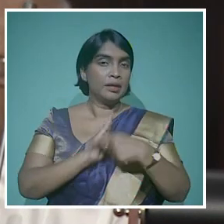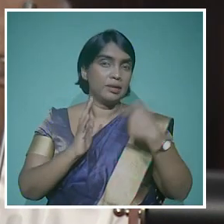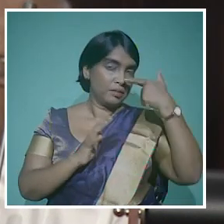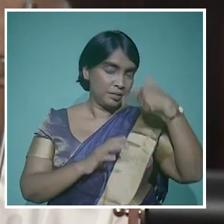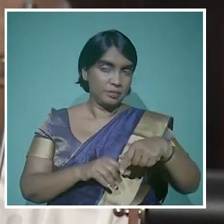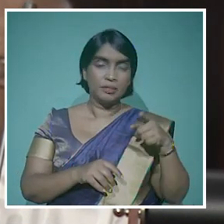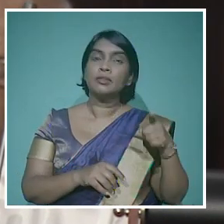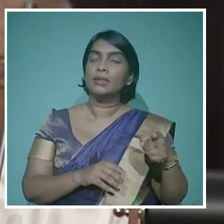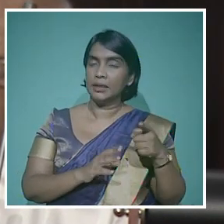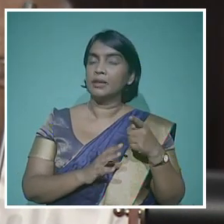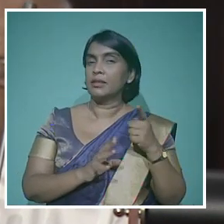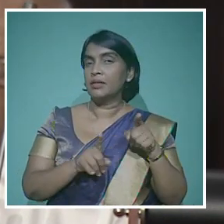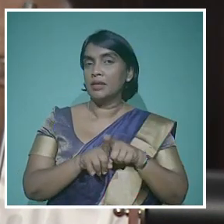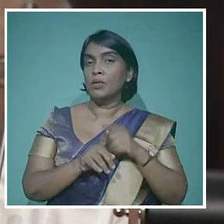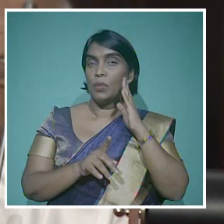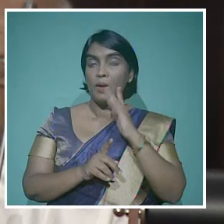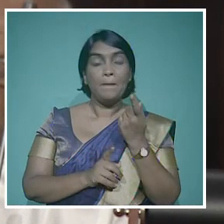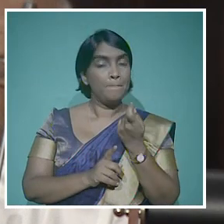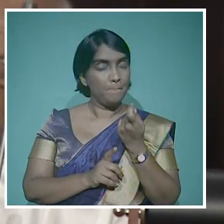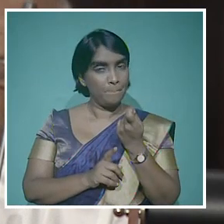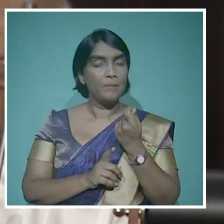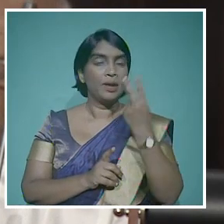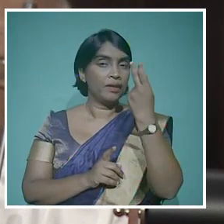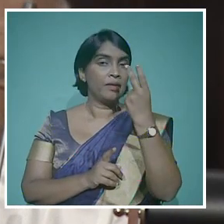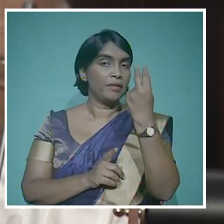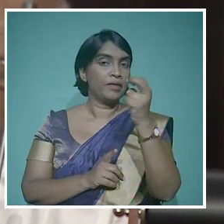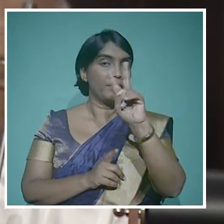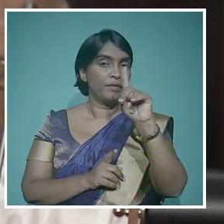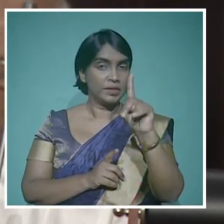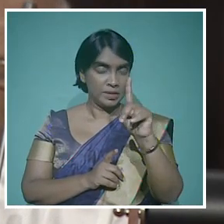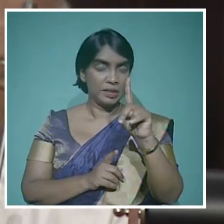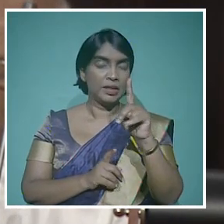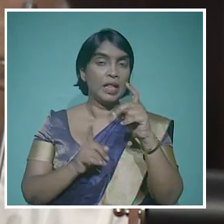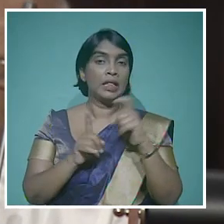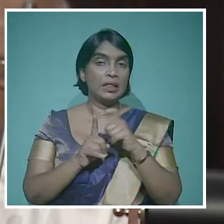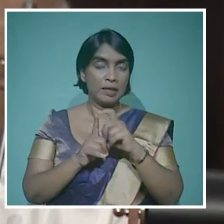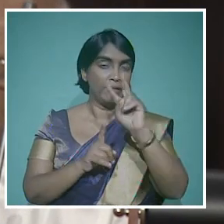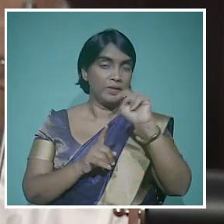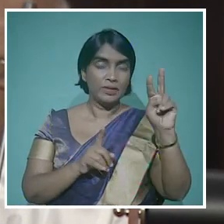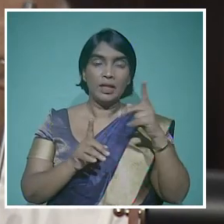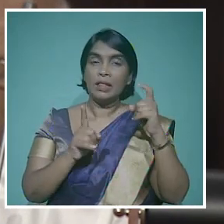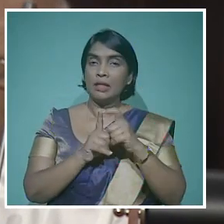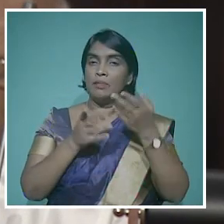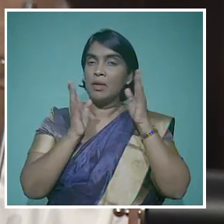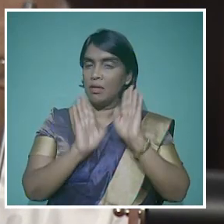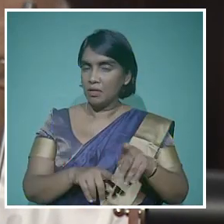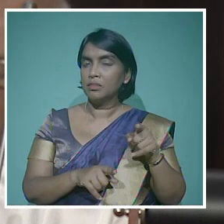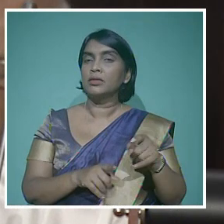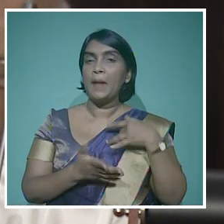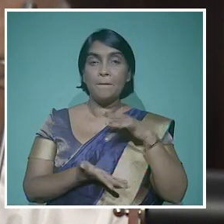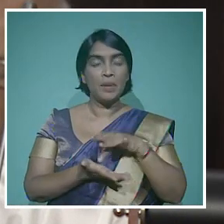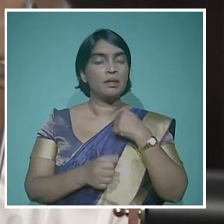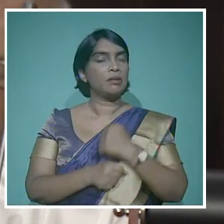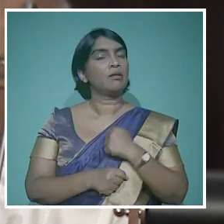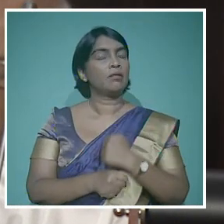තෙල් නීතිගත සංස්ථාවේ විදේශ ණයද 2021 දෙසැම්බර් මස අවසානයේ වෙන විට මධ්‍යම